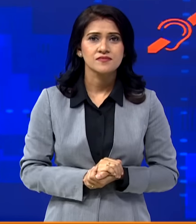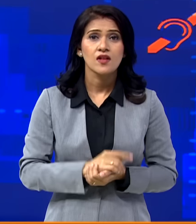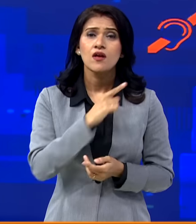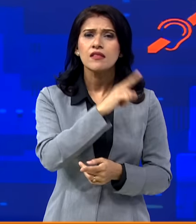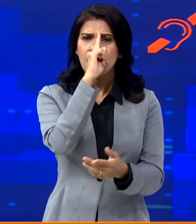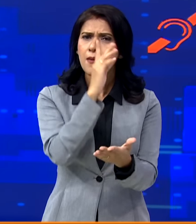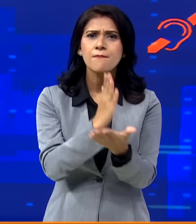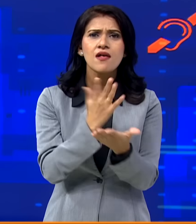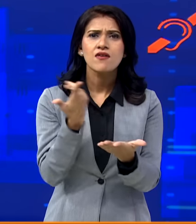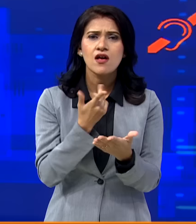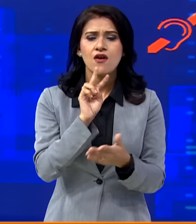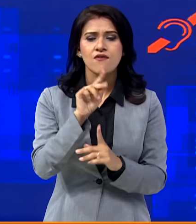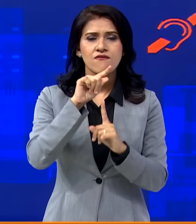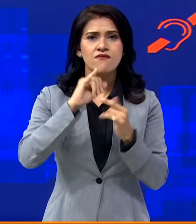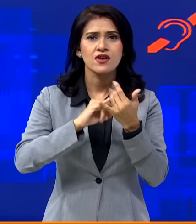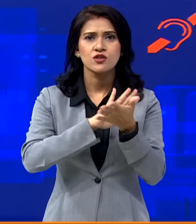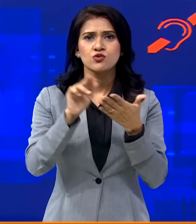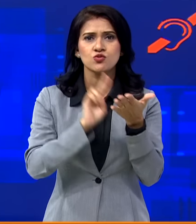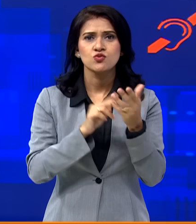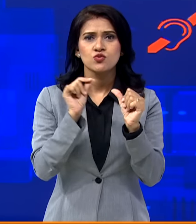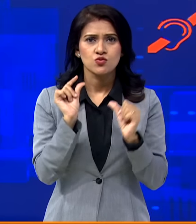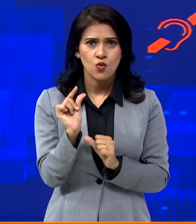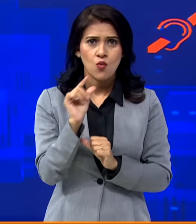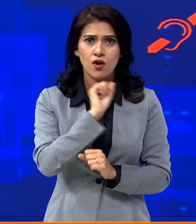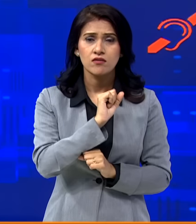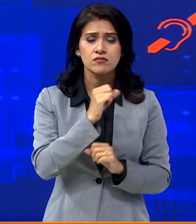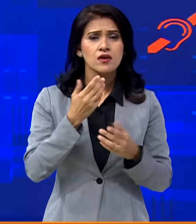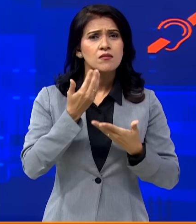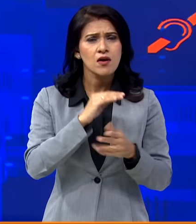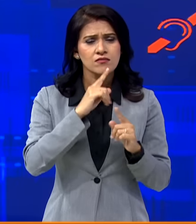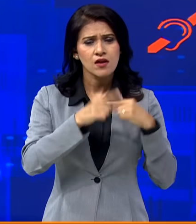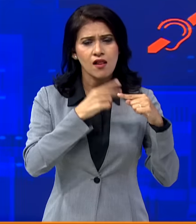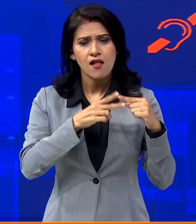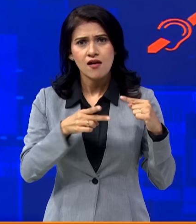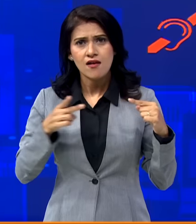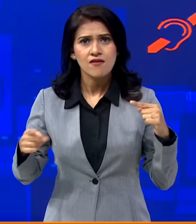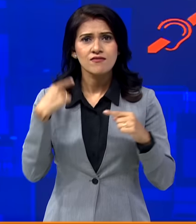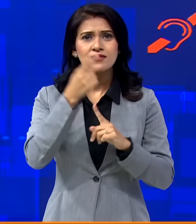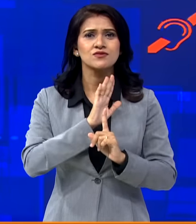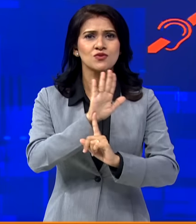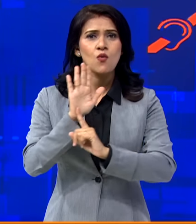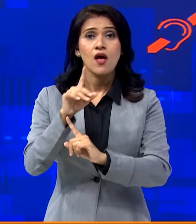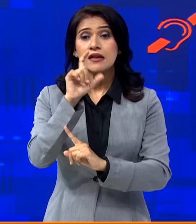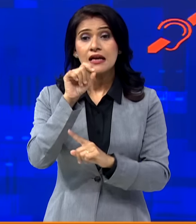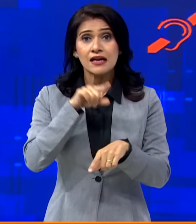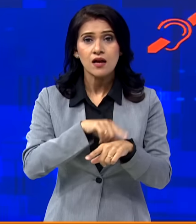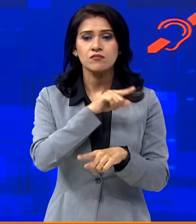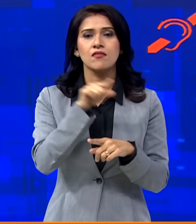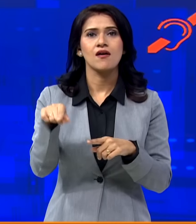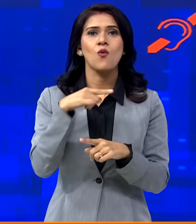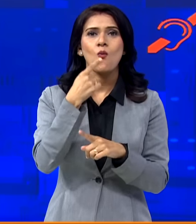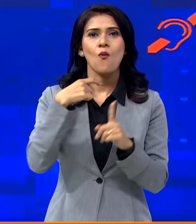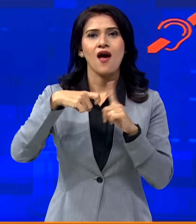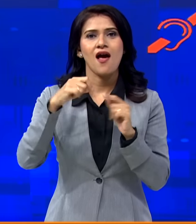कल्की भगवान की उपासना भगवान विष्णु के दशम अवतार के रूप में करते हैं आचार्य प्रमोद कृष्णम